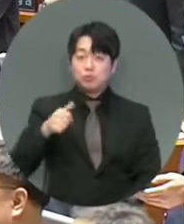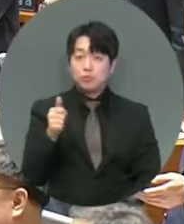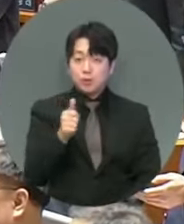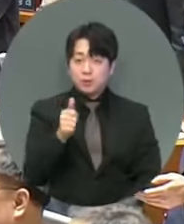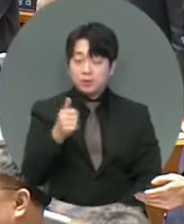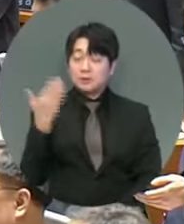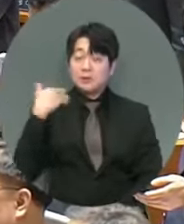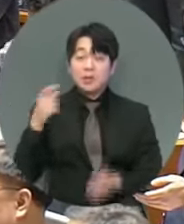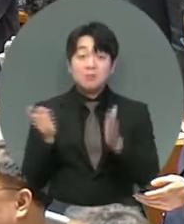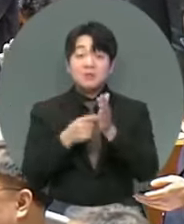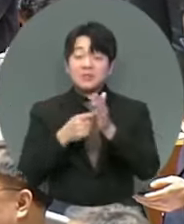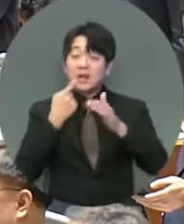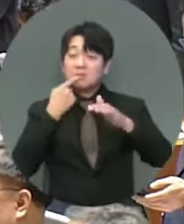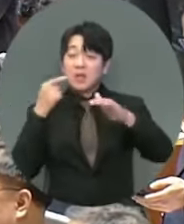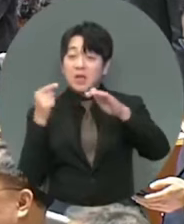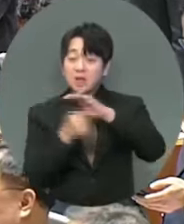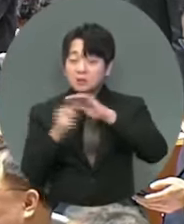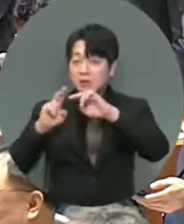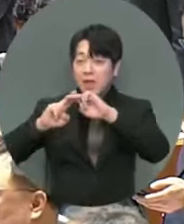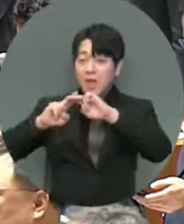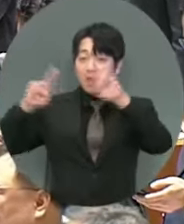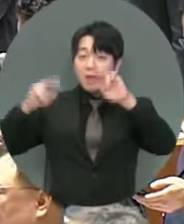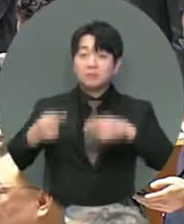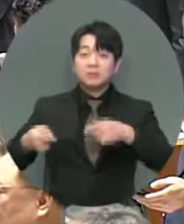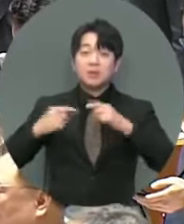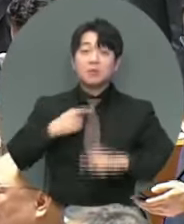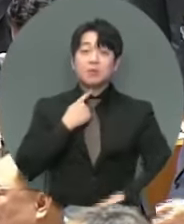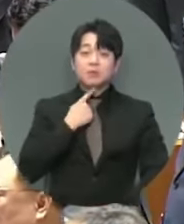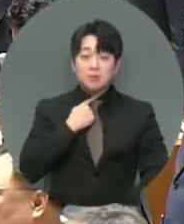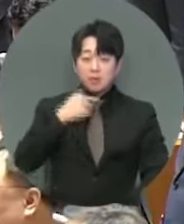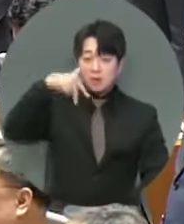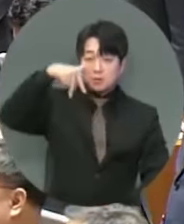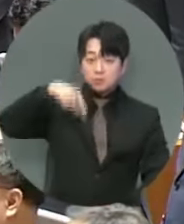비상계엄 해제 요구 결의안에 참석한 주진우 의원,